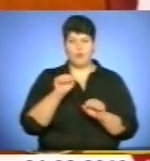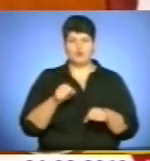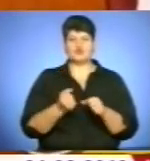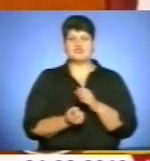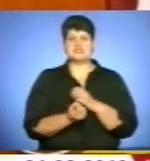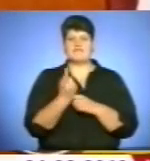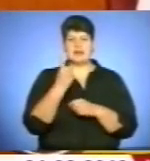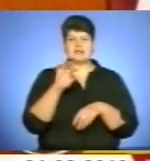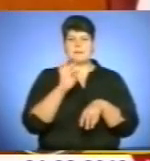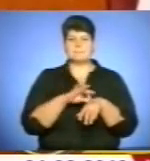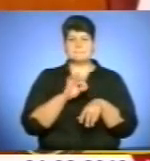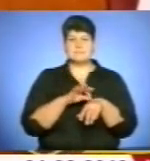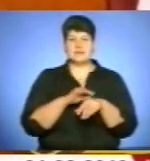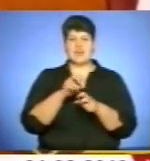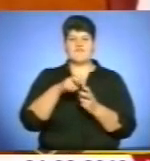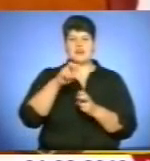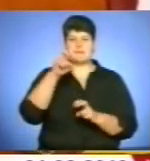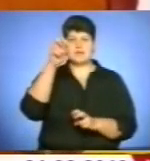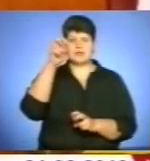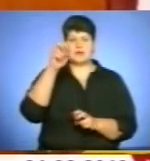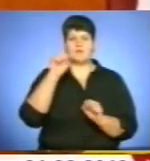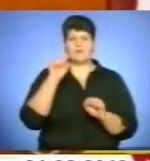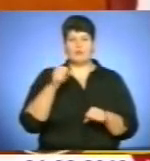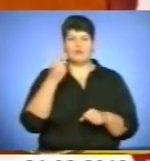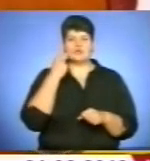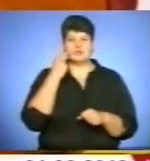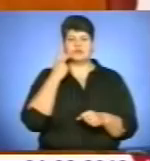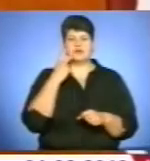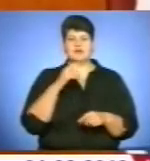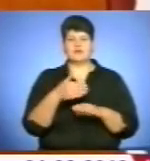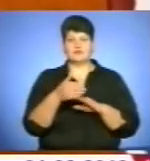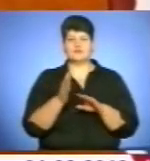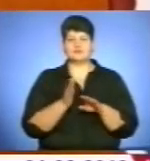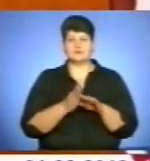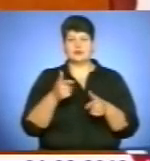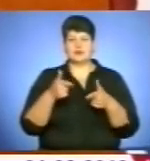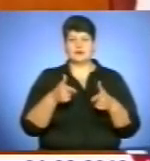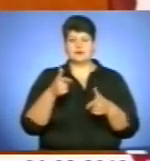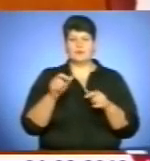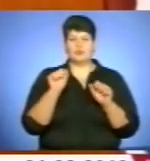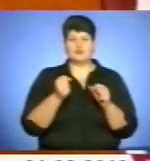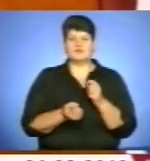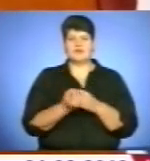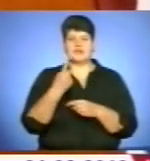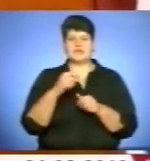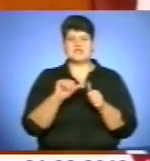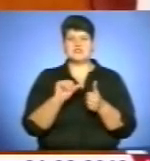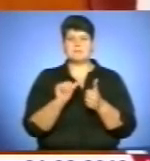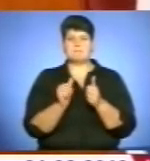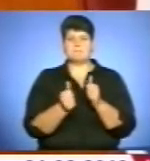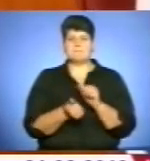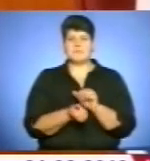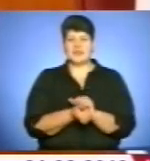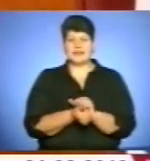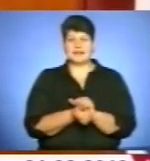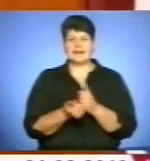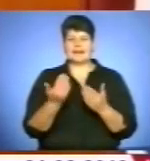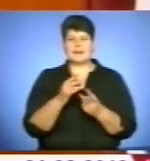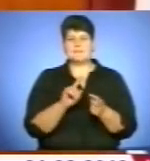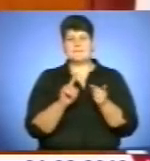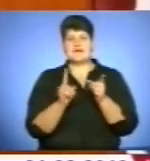болі в хребті, і при постійному носінні можуть з'являтися і певні зміни вже такі, які